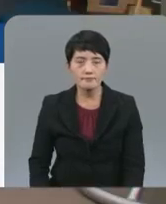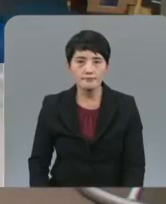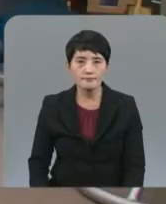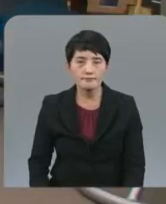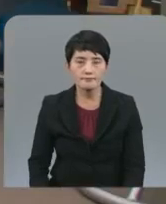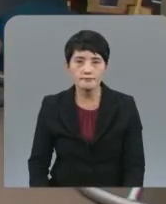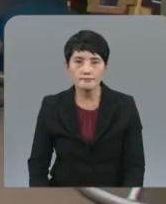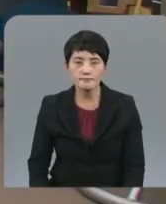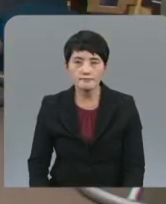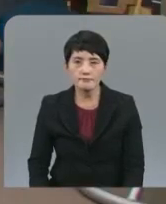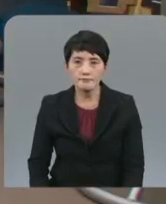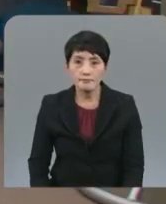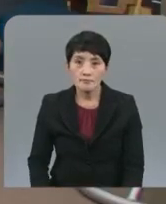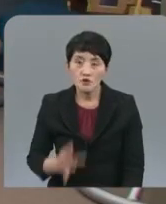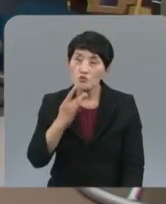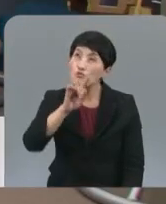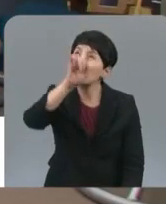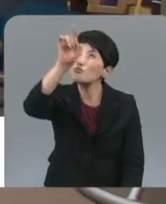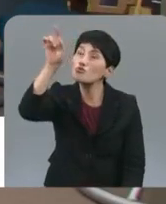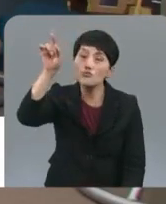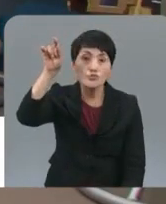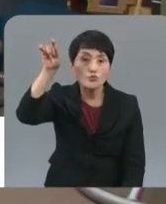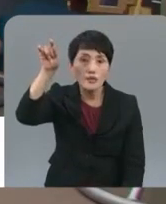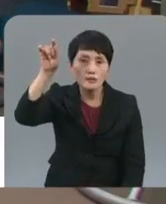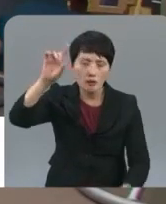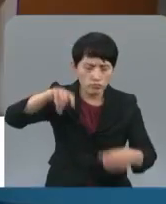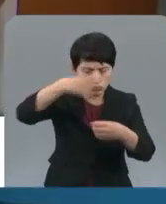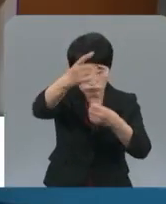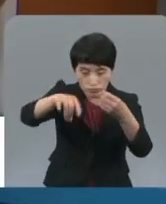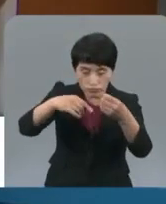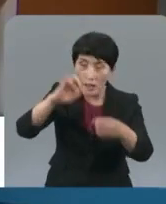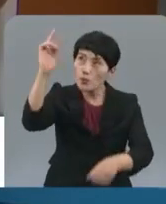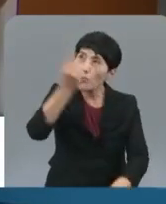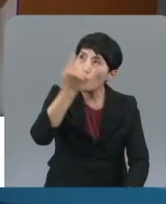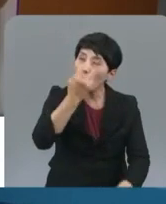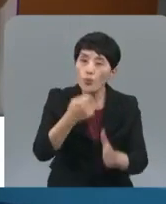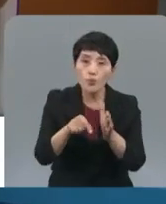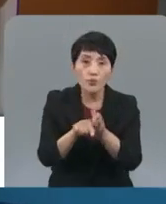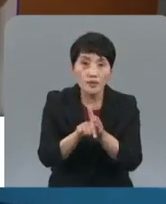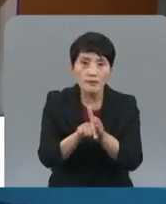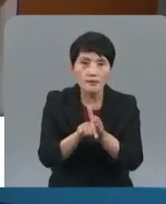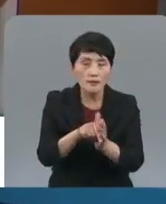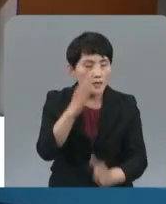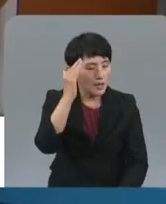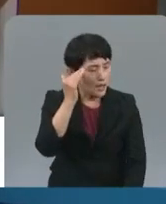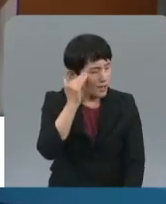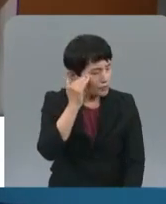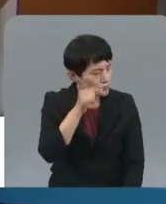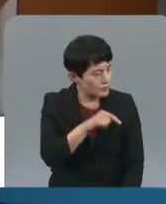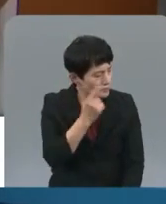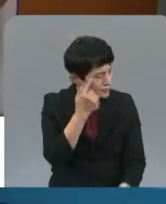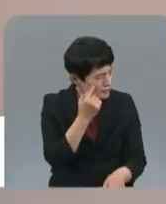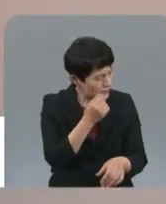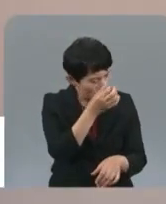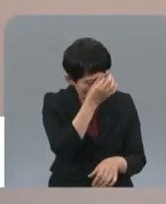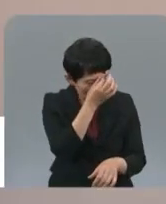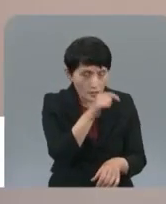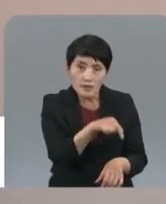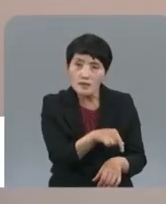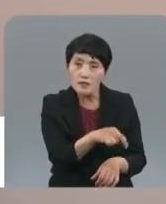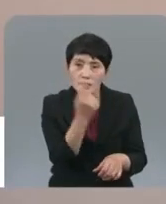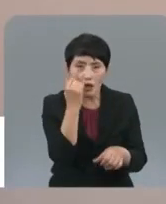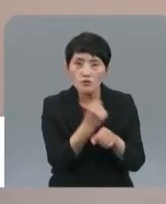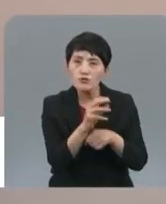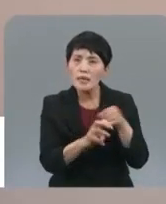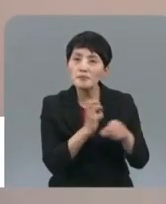cho tới năm 2004 vệ tinh udb 1 vẫn còn liên lạc về trạm mặt đất nhưng hiện tại đã ngừng liên lạc trở thành rắc thải vũ trụ tiếp tục quay quanh